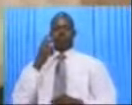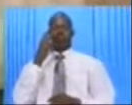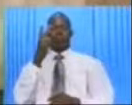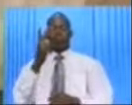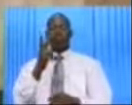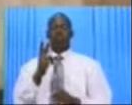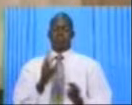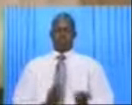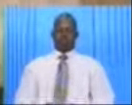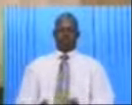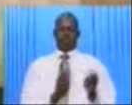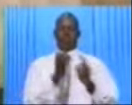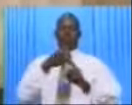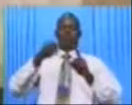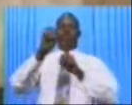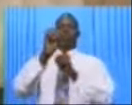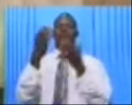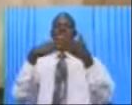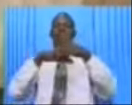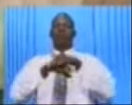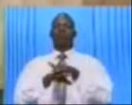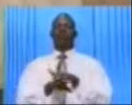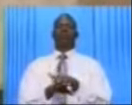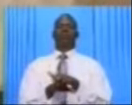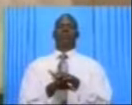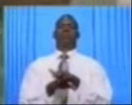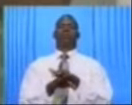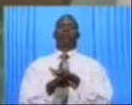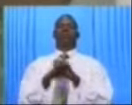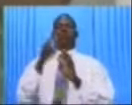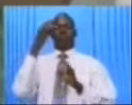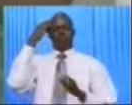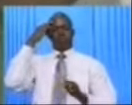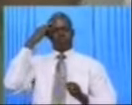nos États sont intervenus pour